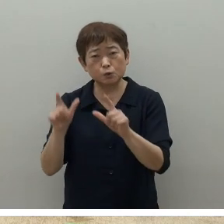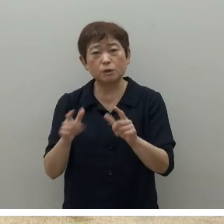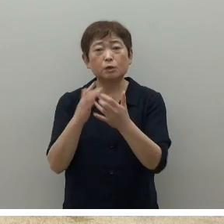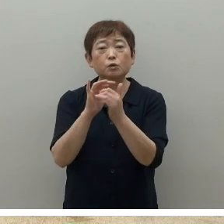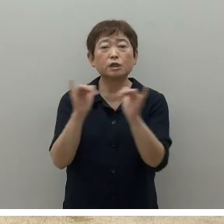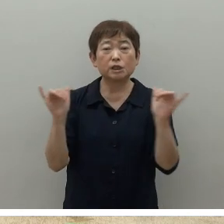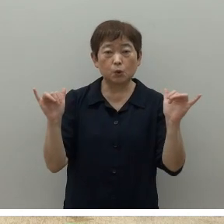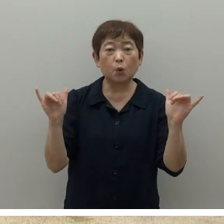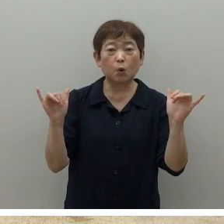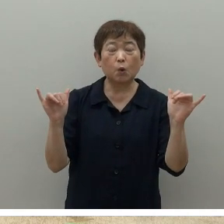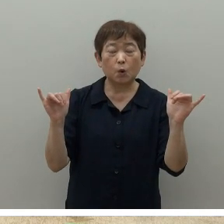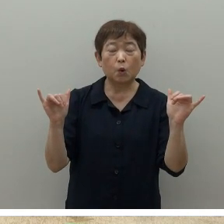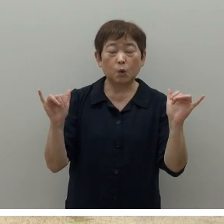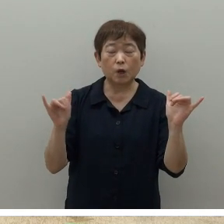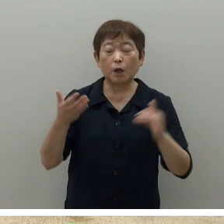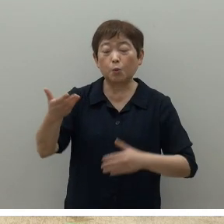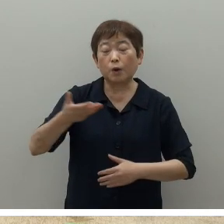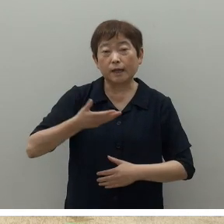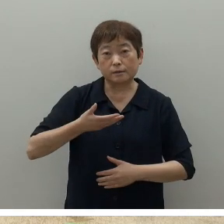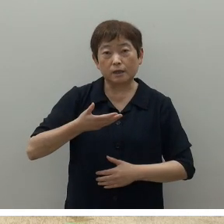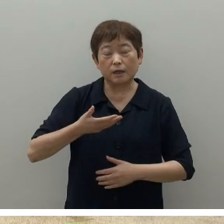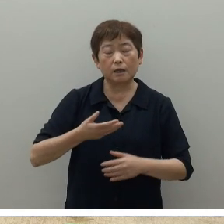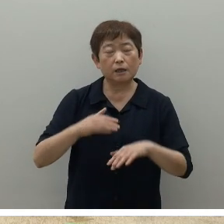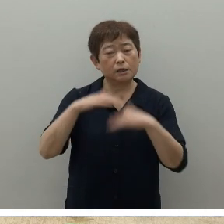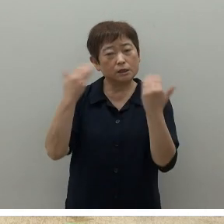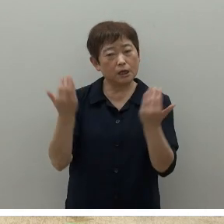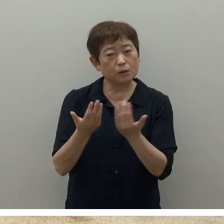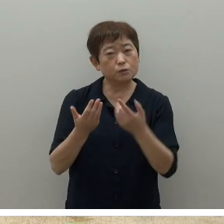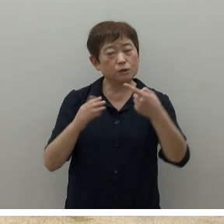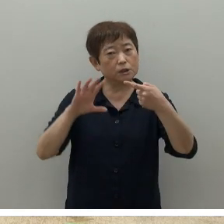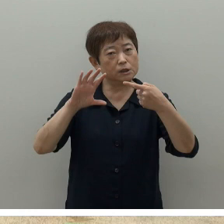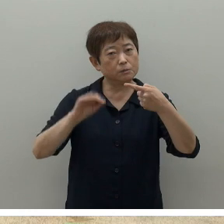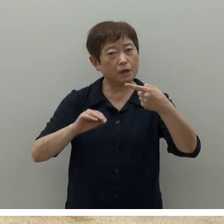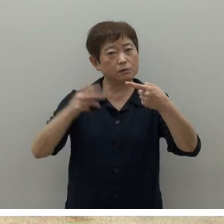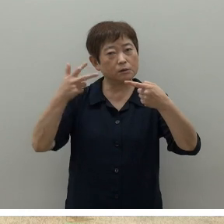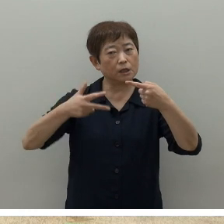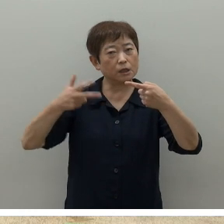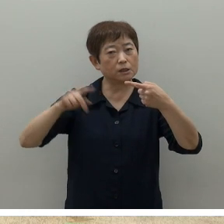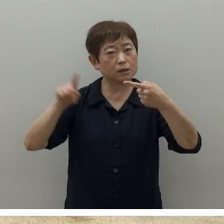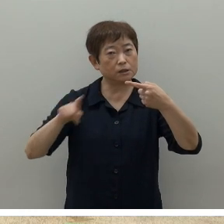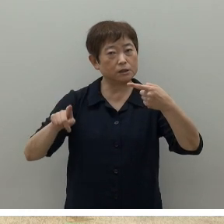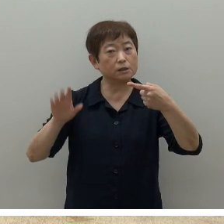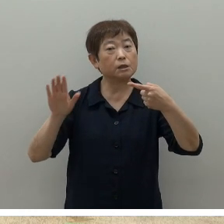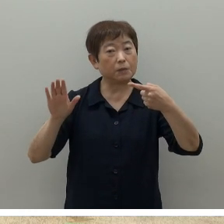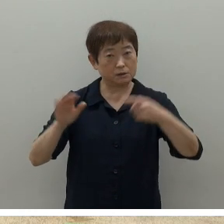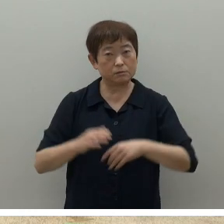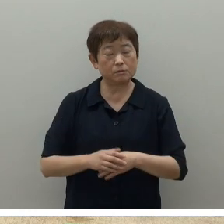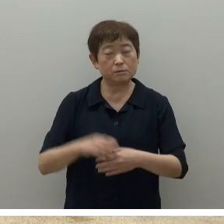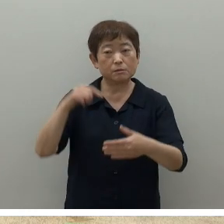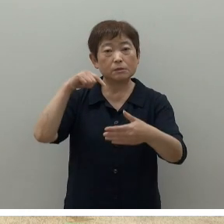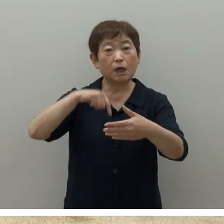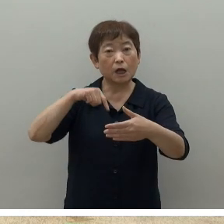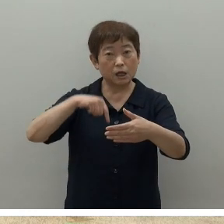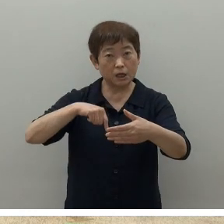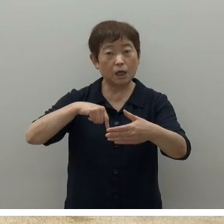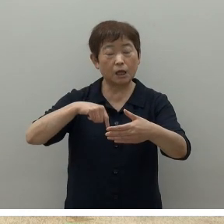対象者のリストとして載っていらっしゃる方が1万約7千人いらっしゃいます。ただそのうち、